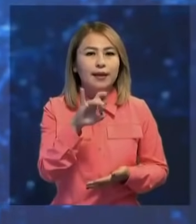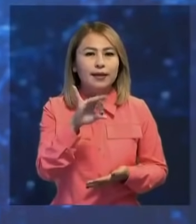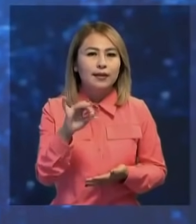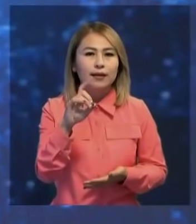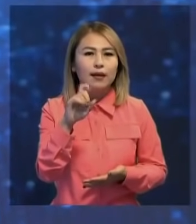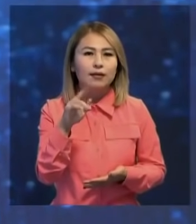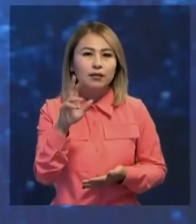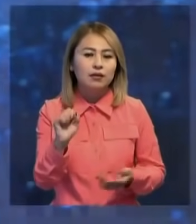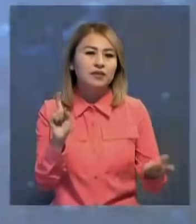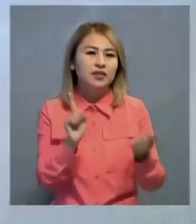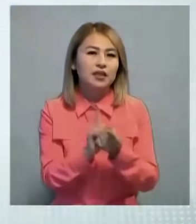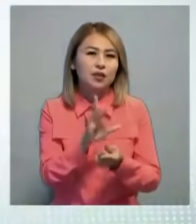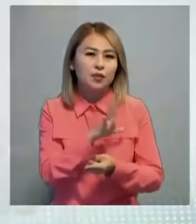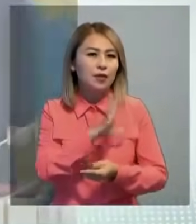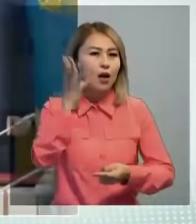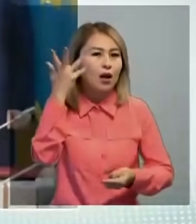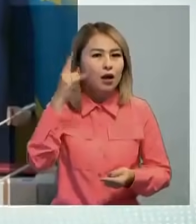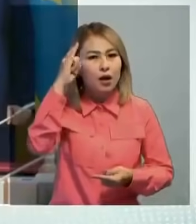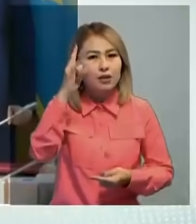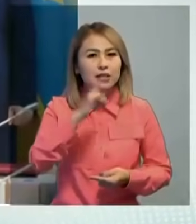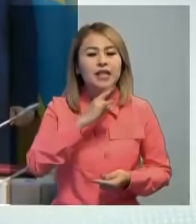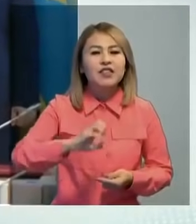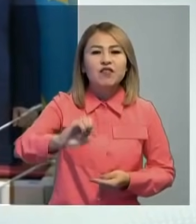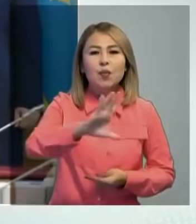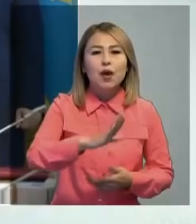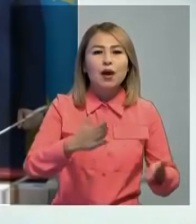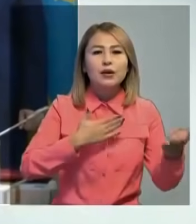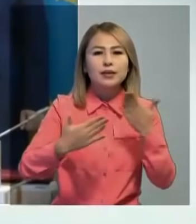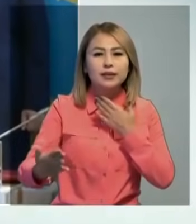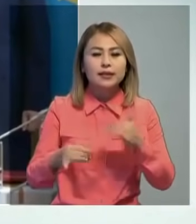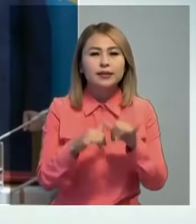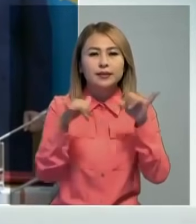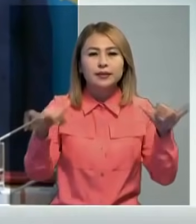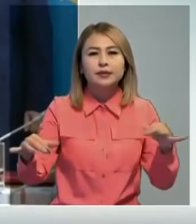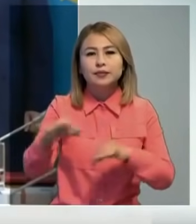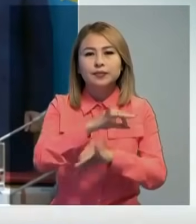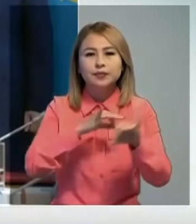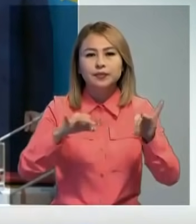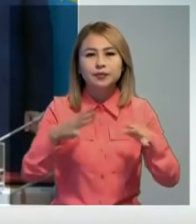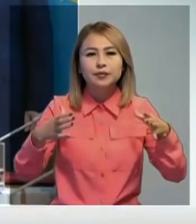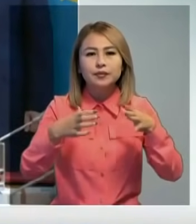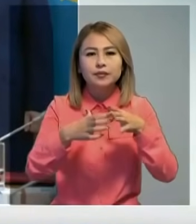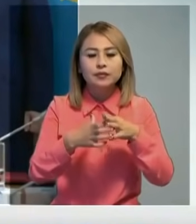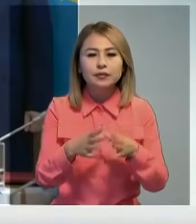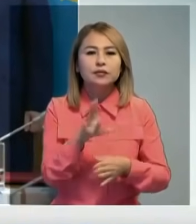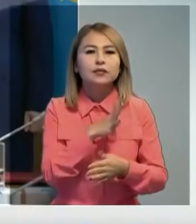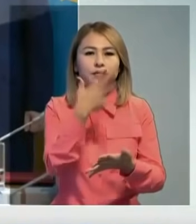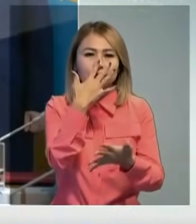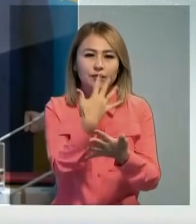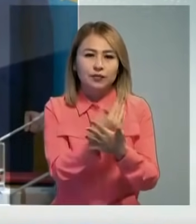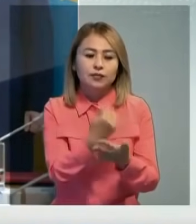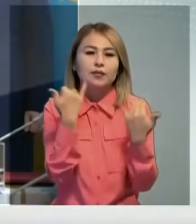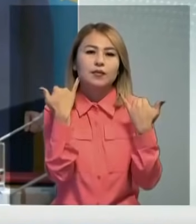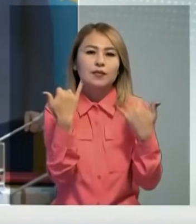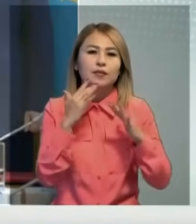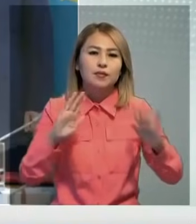Терри Хакаланы қабылдады. Кездесу барысында Қазақстан мен Еуропалық одақ арасындағы кеңейтілген серіктестік пен ынтымақтастық